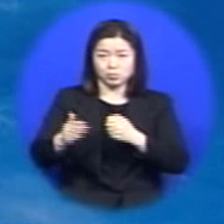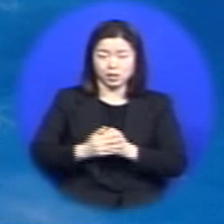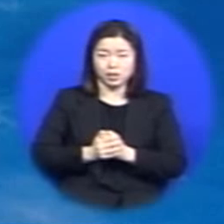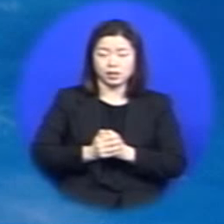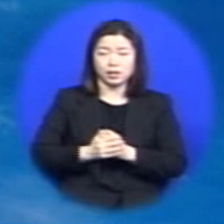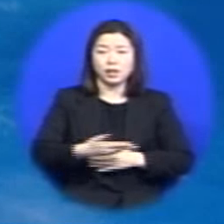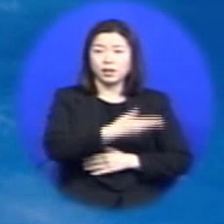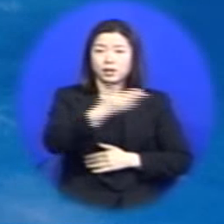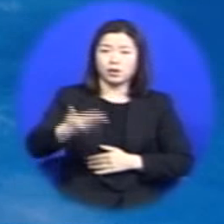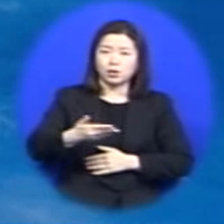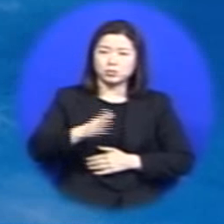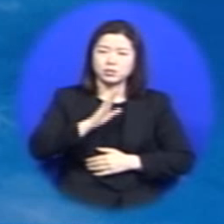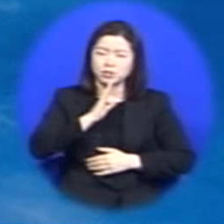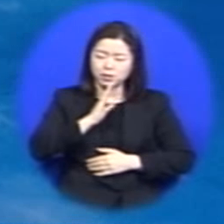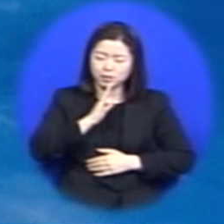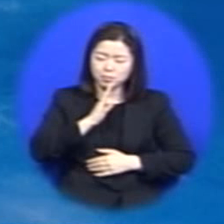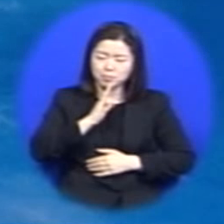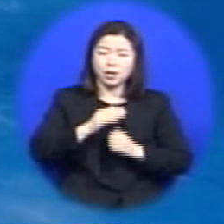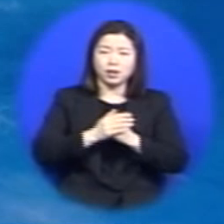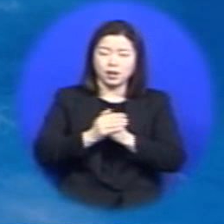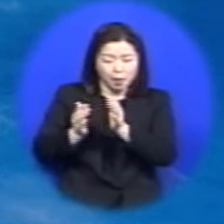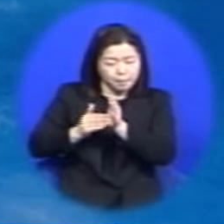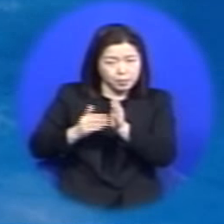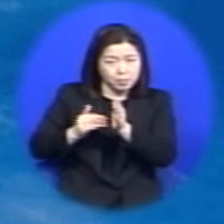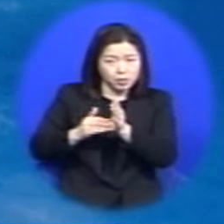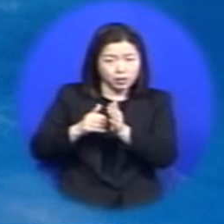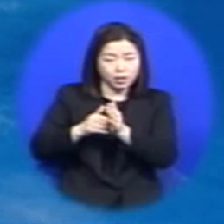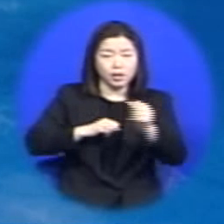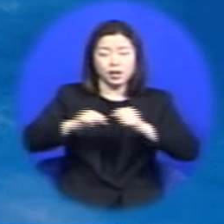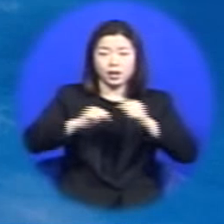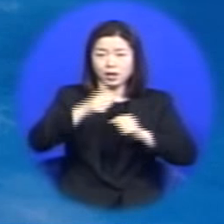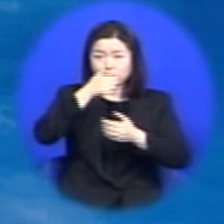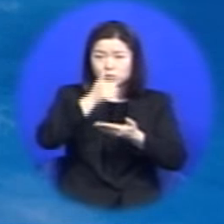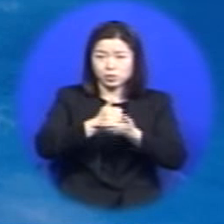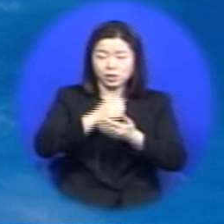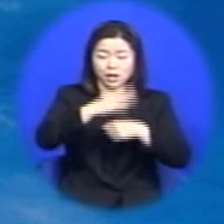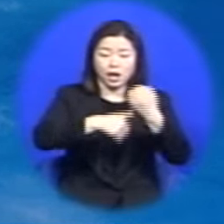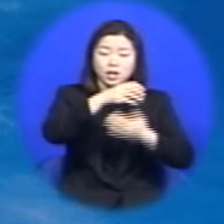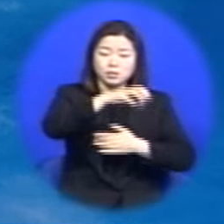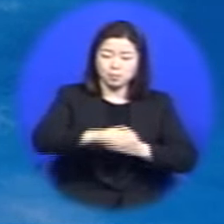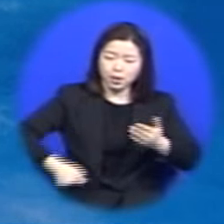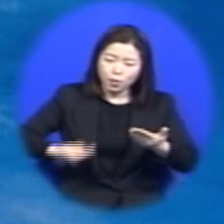여러분 정말 은밀하게 짓는 죄 하나님 앞에 회개하고 오셔야 돼요.